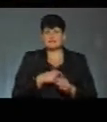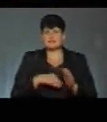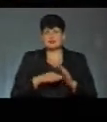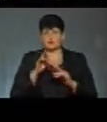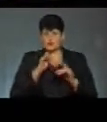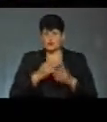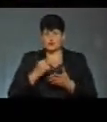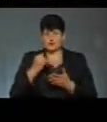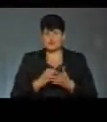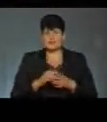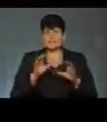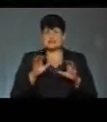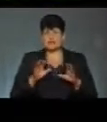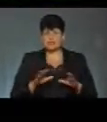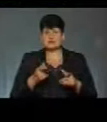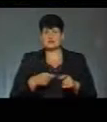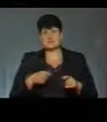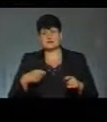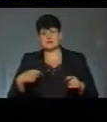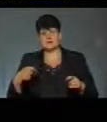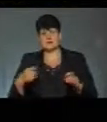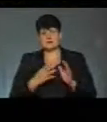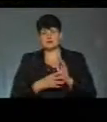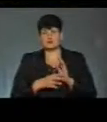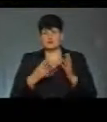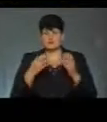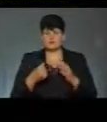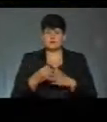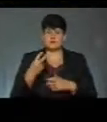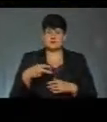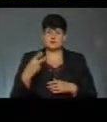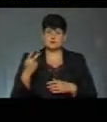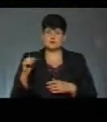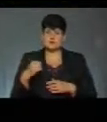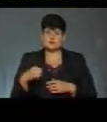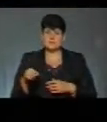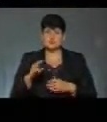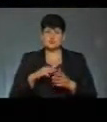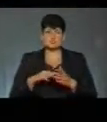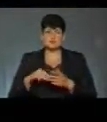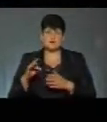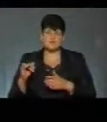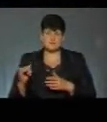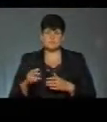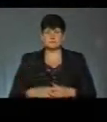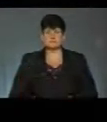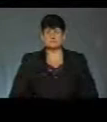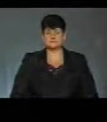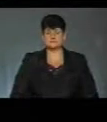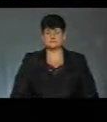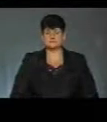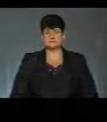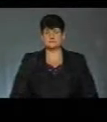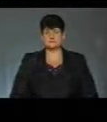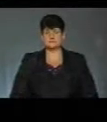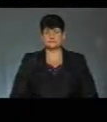України ухвалили закон, яким відтермінували на 90 днів до 22 серпня запровадження штрафів. Богдан Буденчук, Андрій Прокопів.